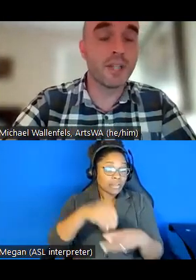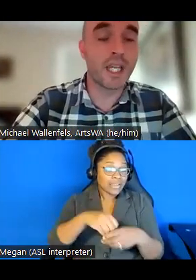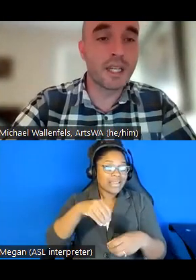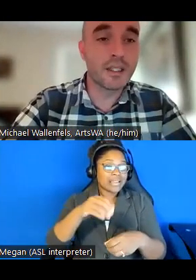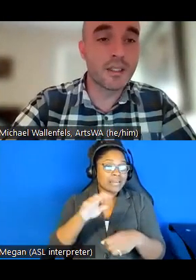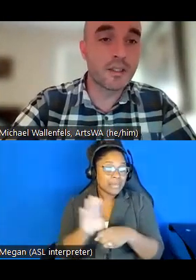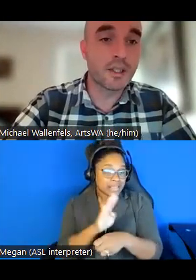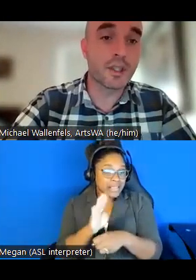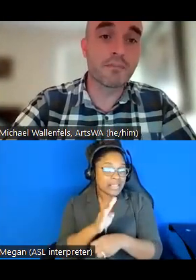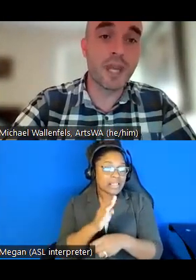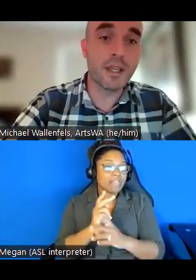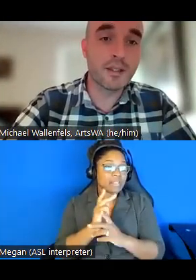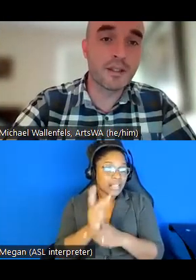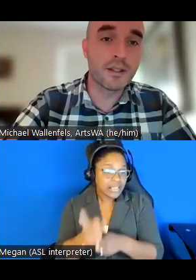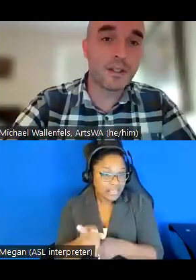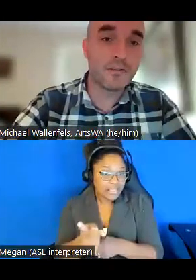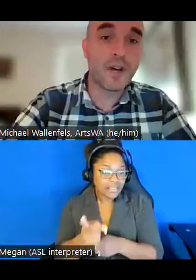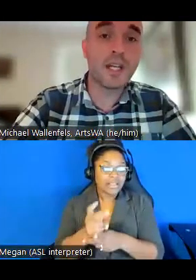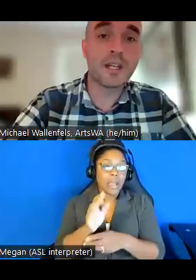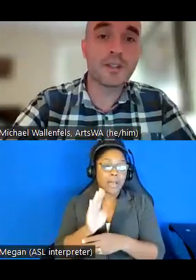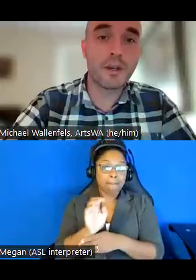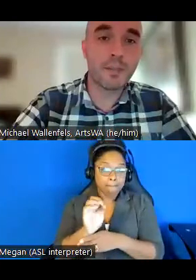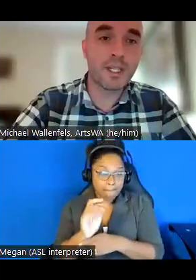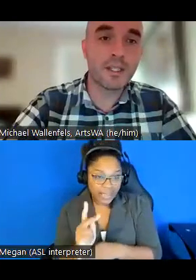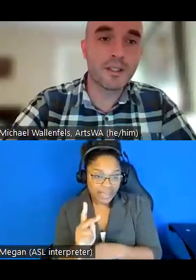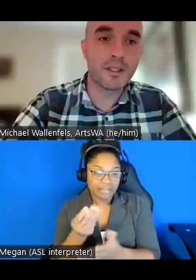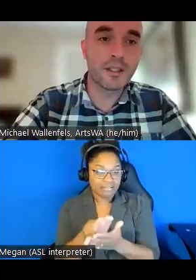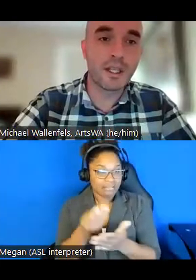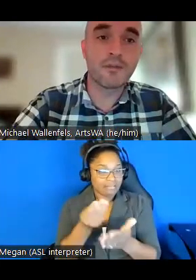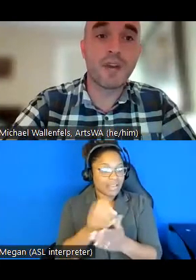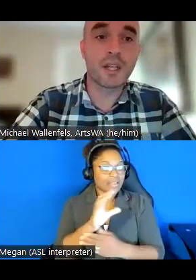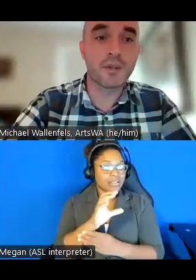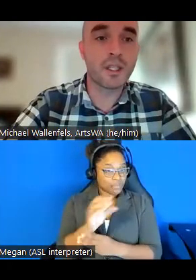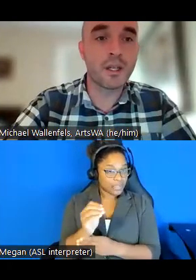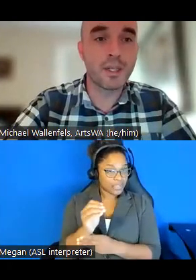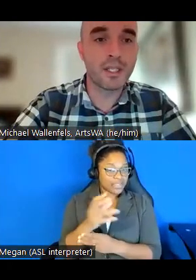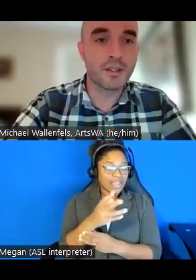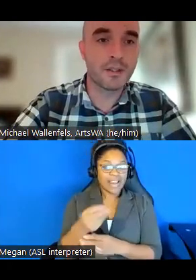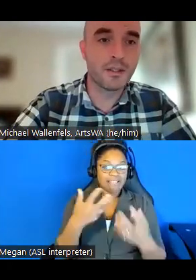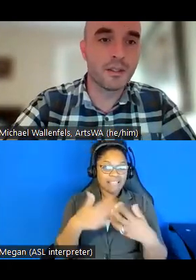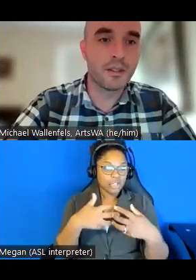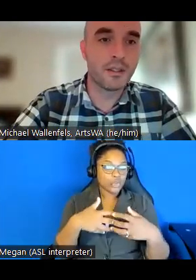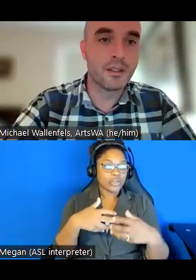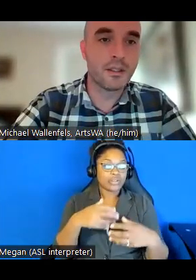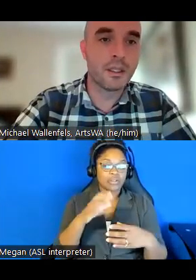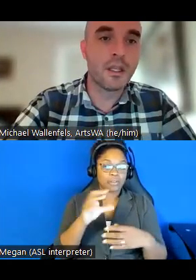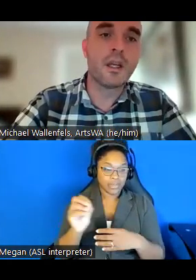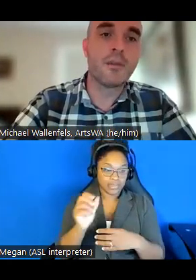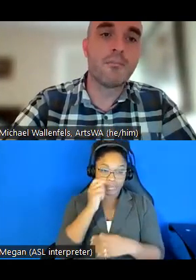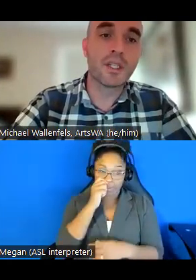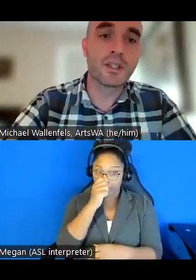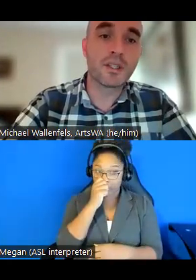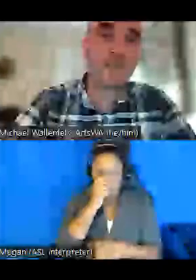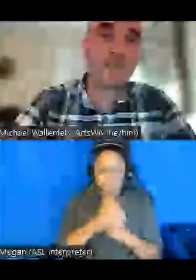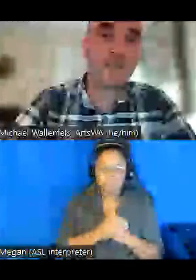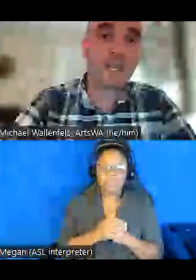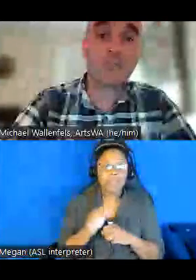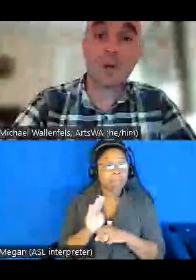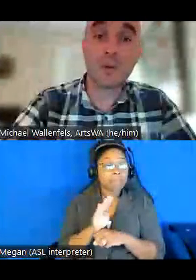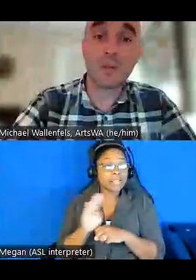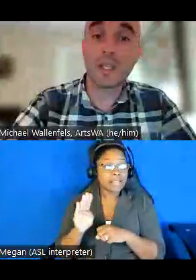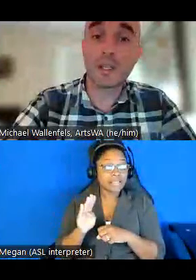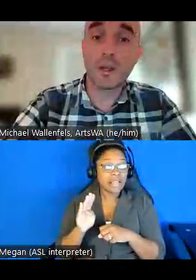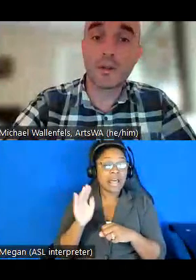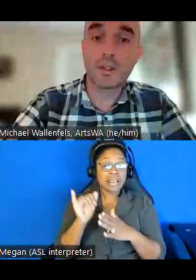그러니까 금융회사들, 그러니까 대부업을 주로 하는 금융업들, 은행들, 팩토링 금융회사들,